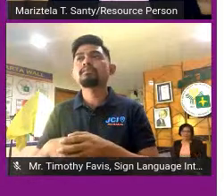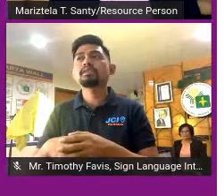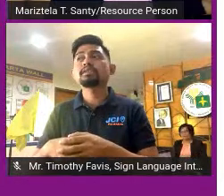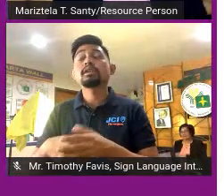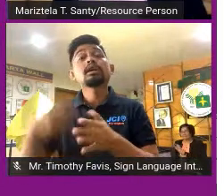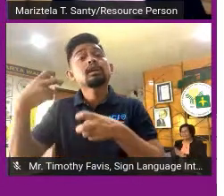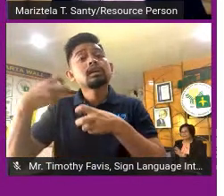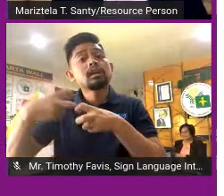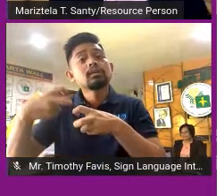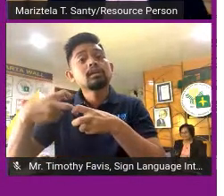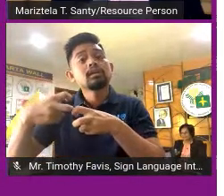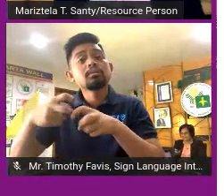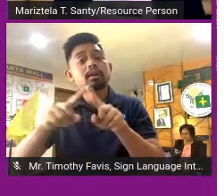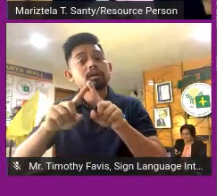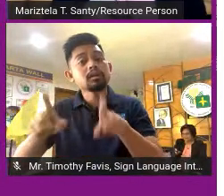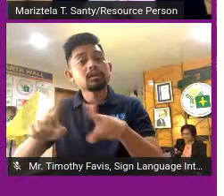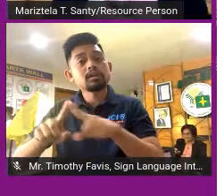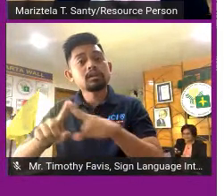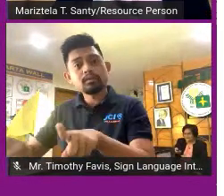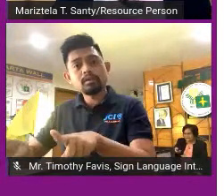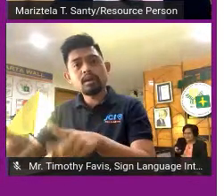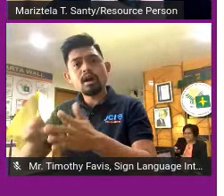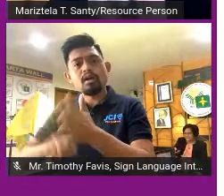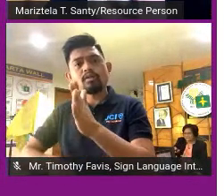sex at gender.